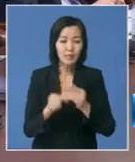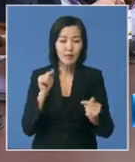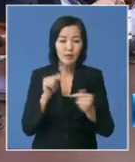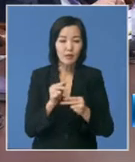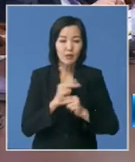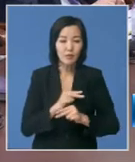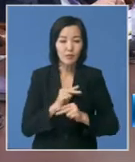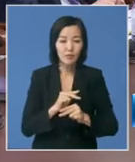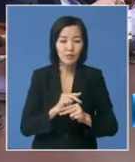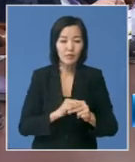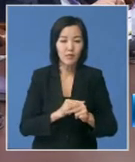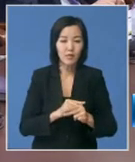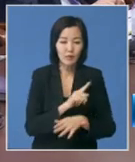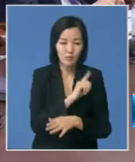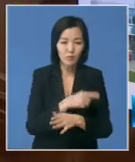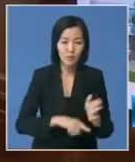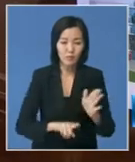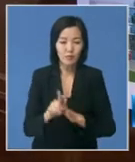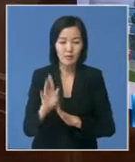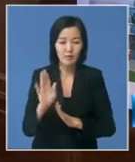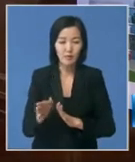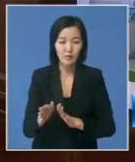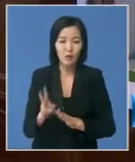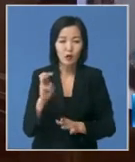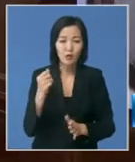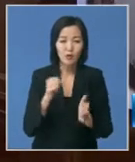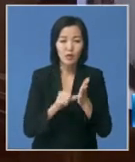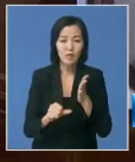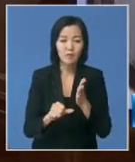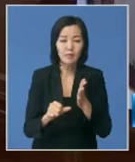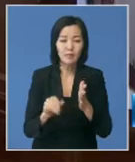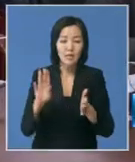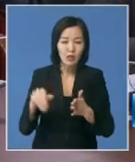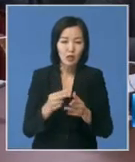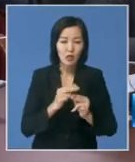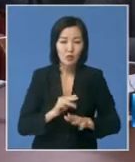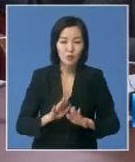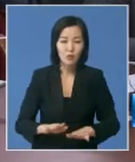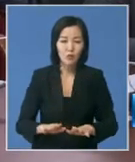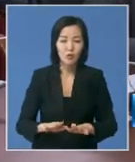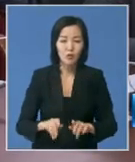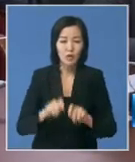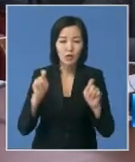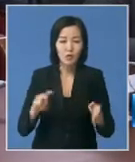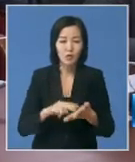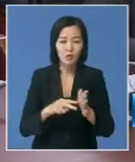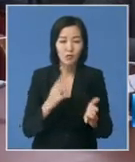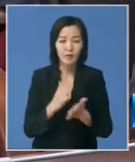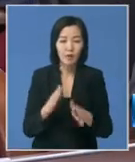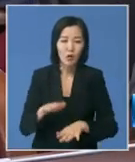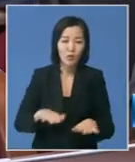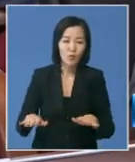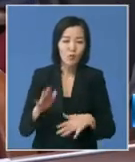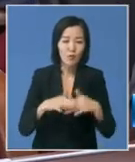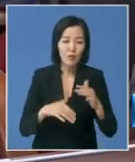қолға алынбақ. Сонымен қатар келер жылы 360-тан аса жаңа жұмыс орнын ашу жоспарда бар. Алайда өңірде кадр